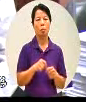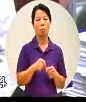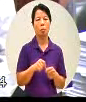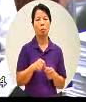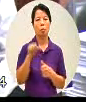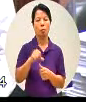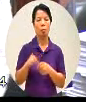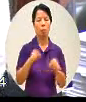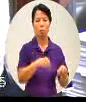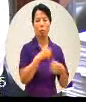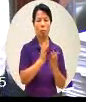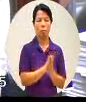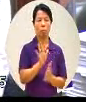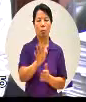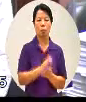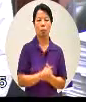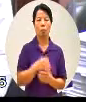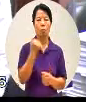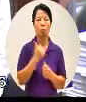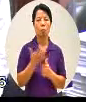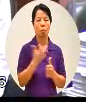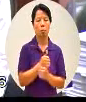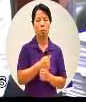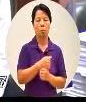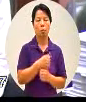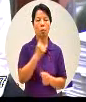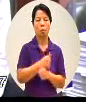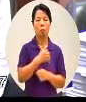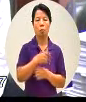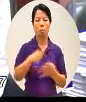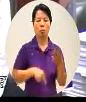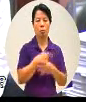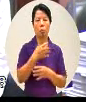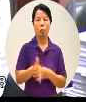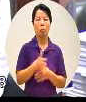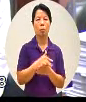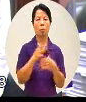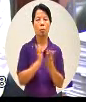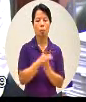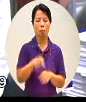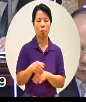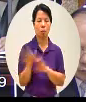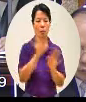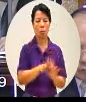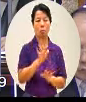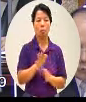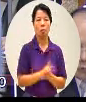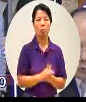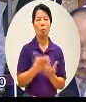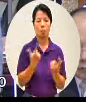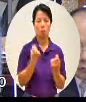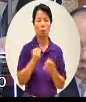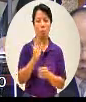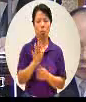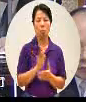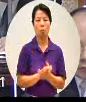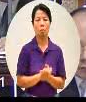是还有具备总干事遴选资格？ 如果是这种情形呢，还是有的。 还是